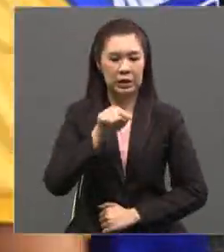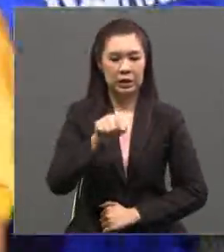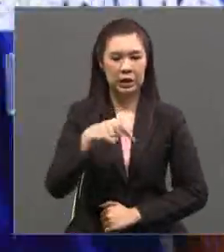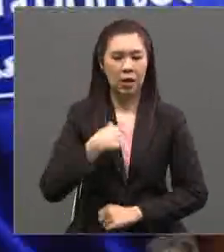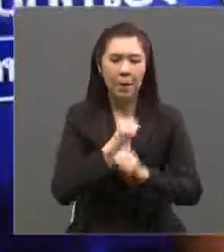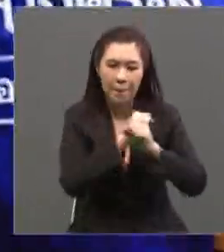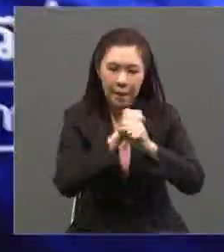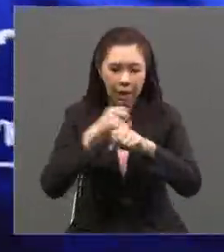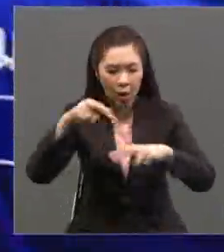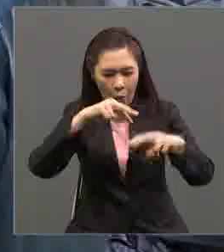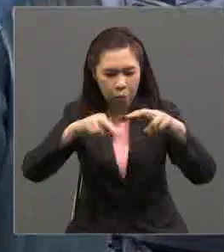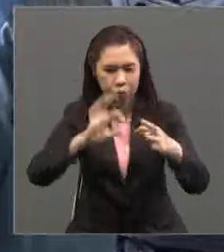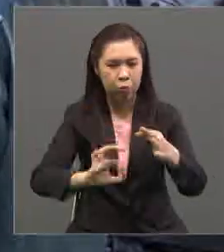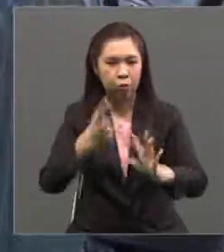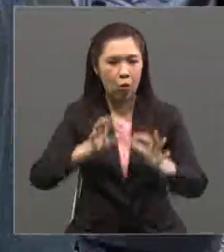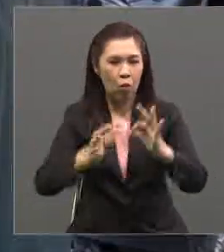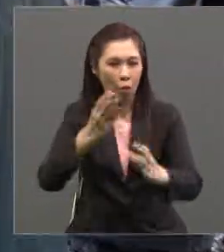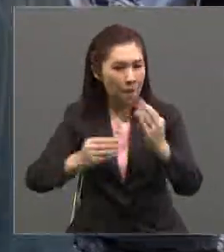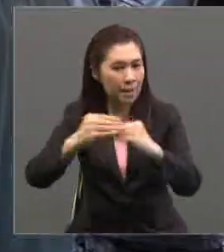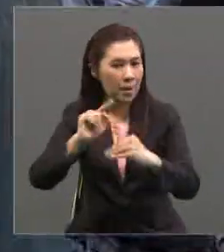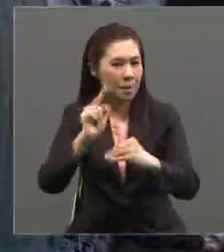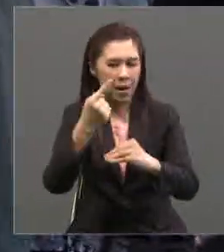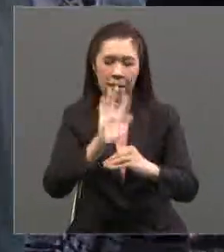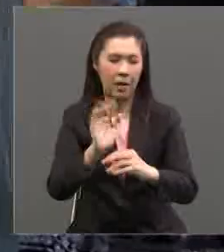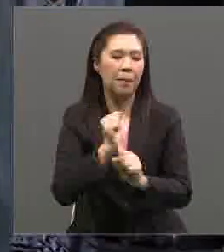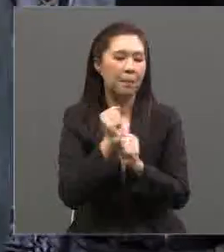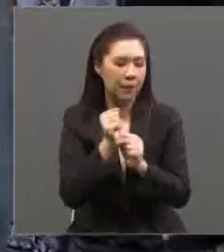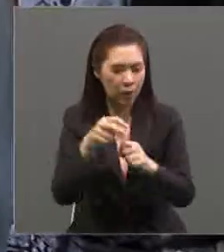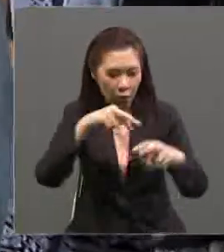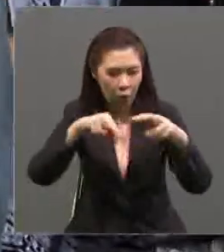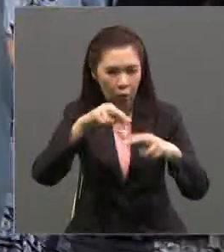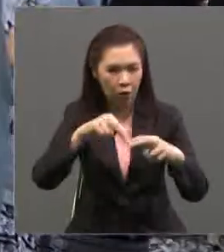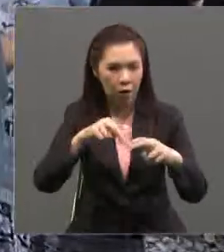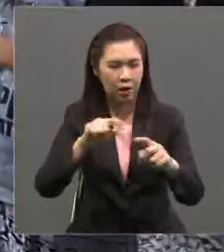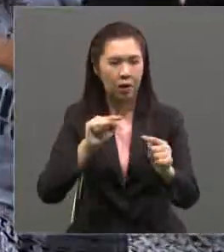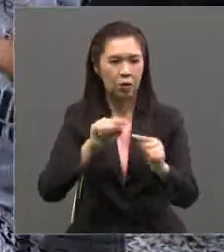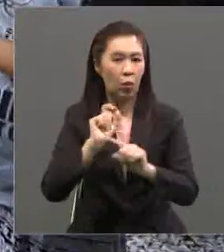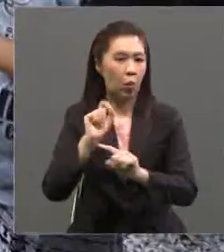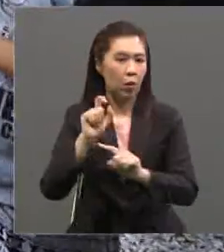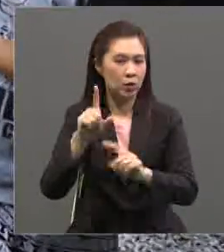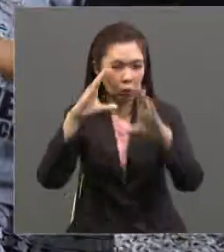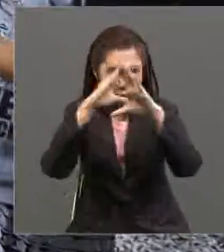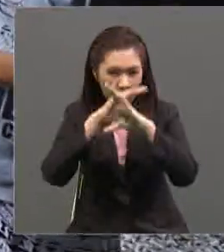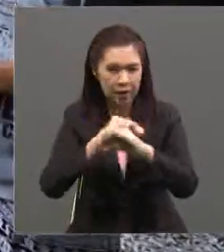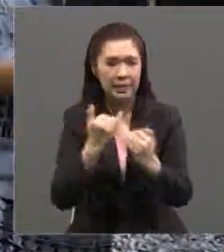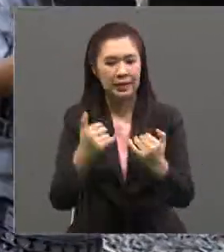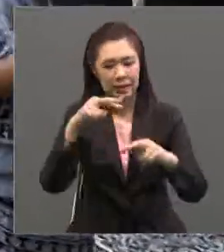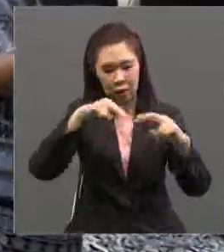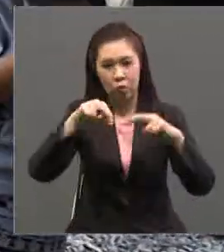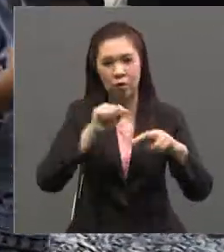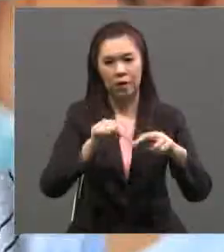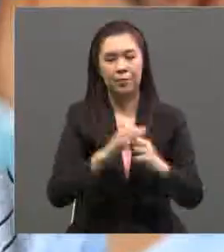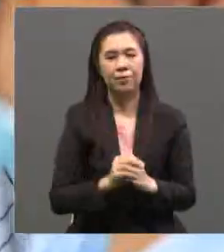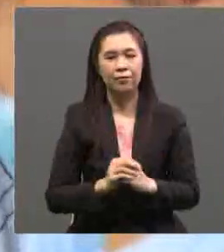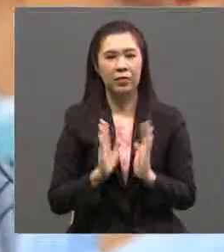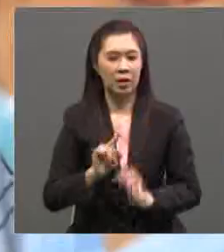ามกันไฟไม่ให้ปะทุเพิ่มและคาดว่าจะแล้วเสร็จได้เนี่ยภายในคืนวันศุกร์นี้นะครับด้านเจ้าหน้าที่สาธารณสุขอำเภอ